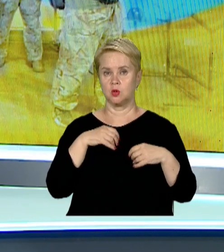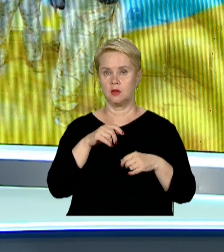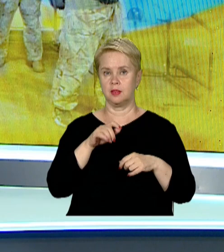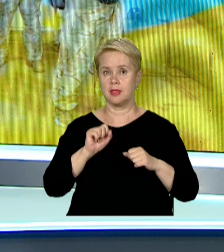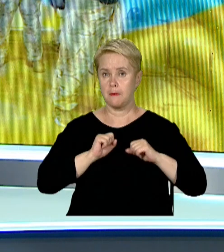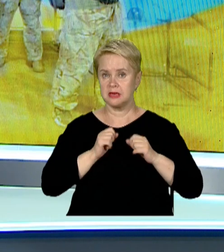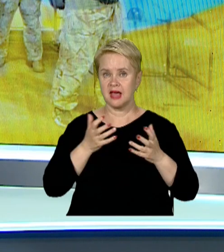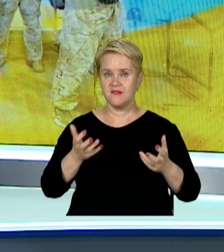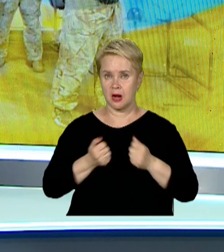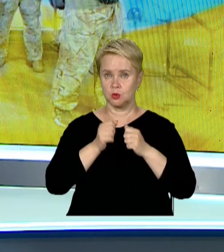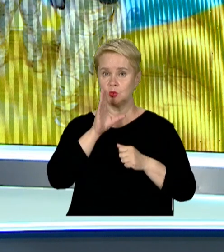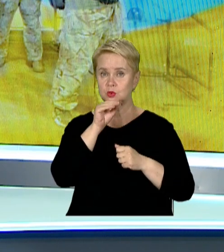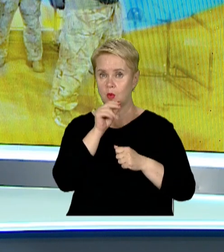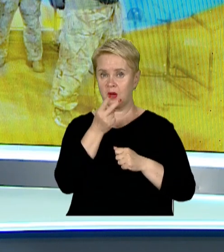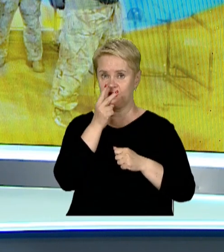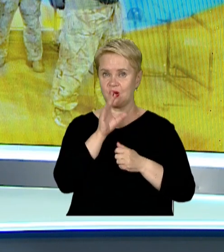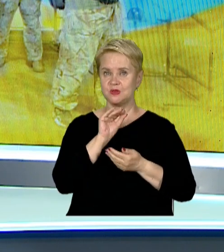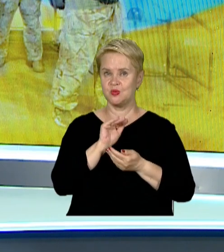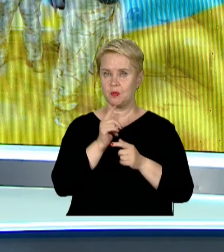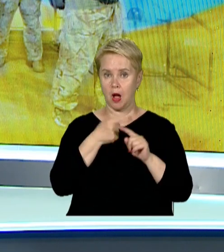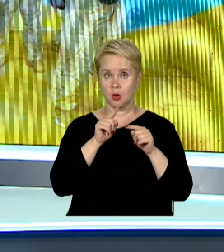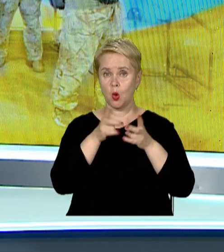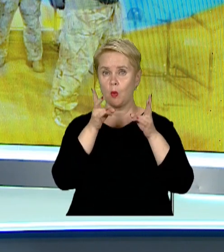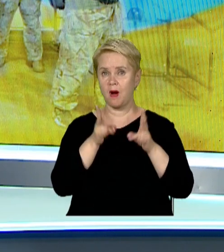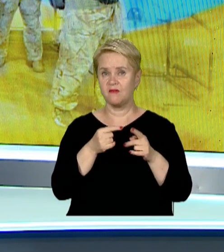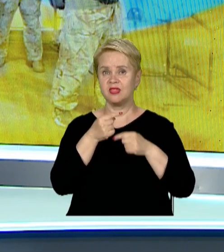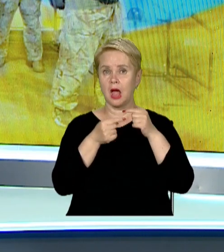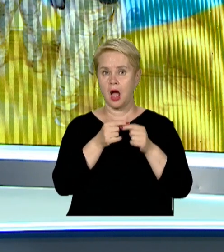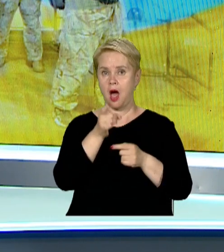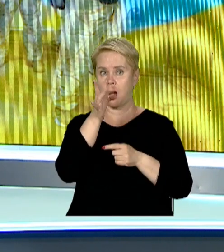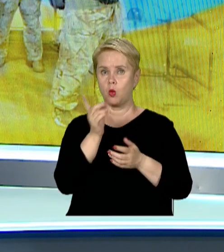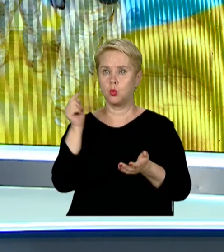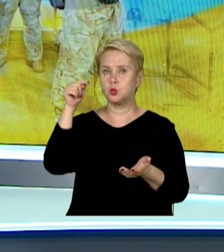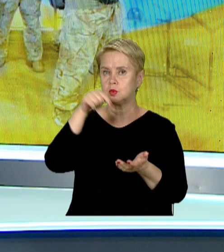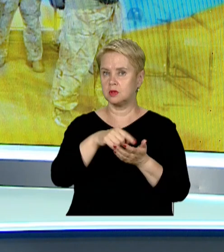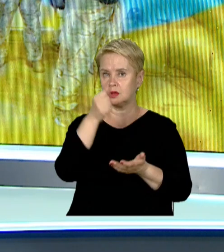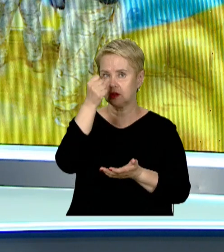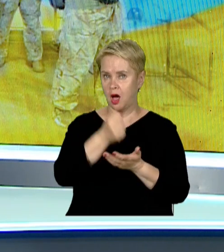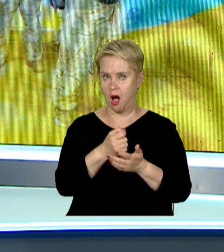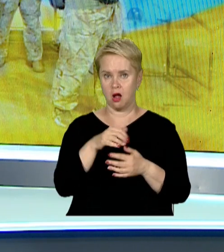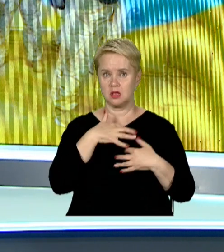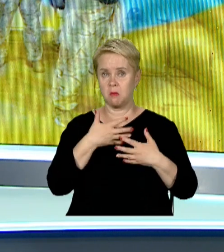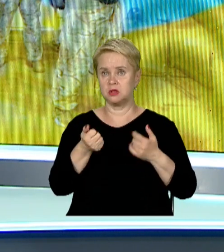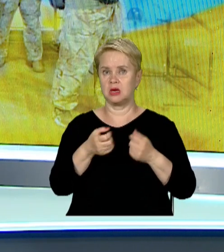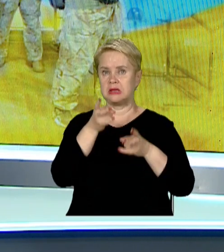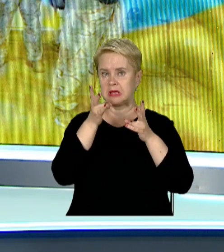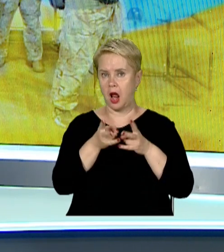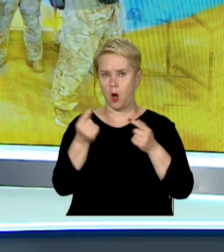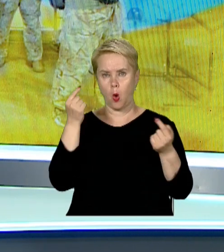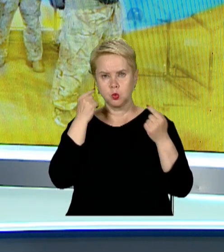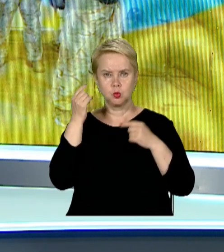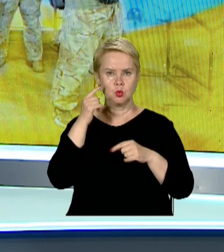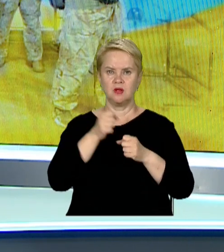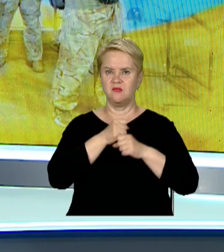зооконтролю намагаються врятувати собаку та 2 цуценят, які постраждали внаслідок ракетного удару. Тварини отримали травми і контузії під